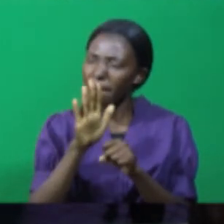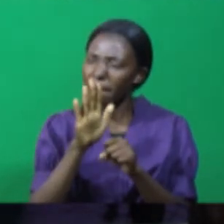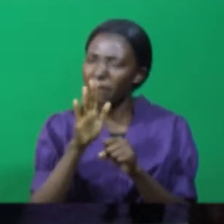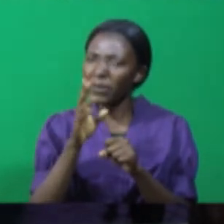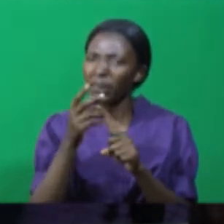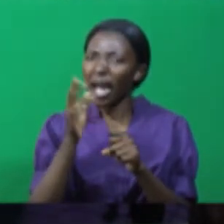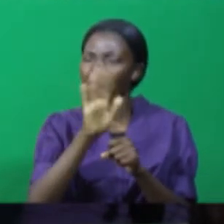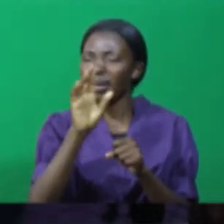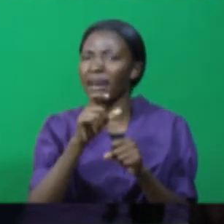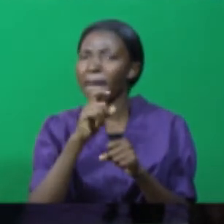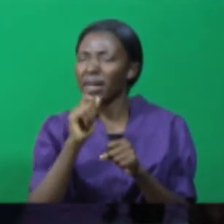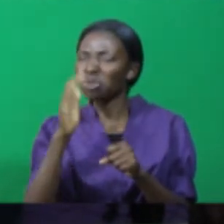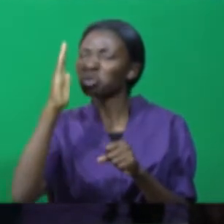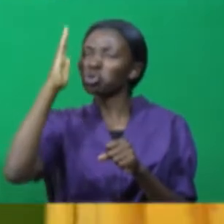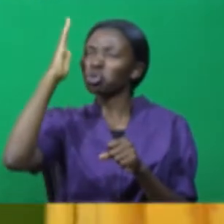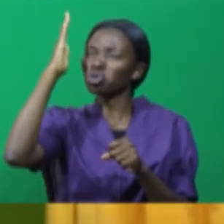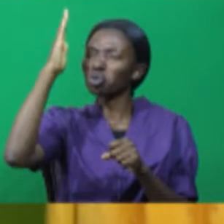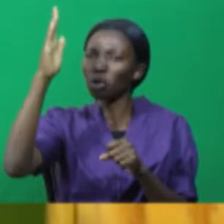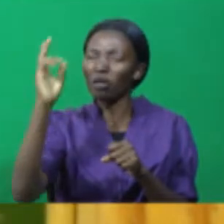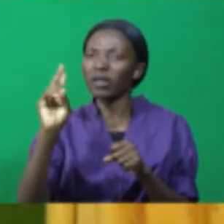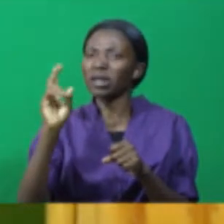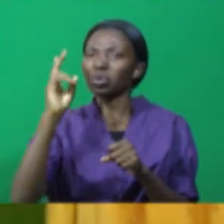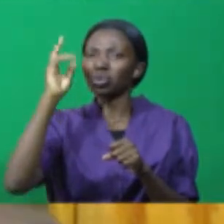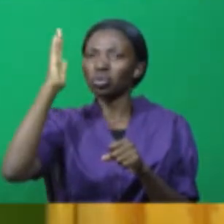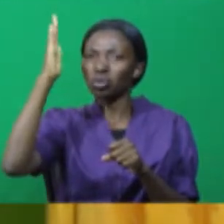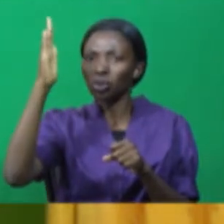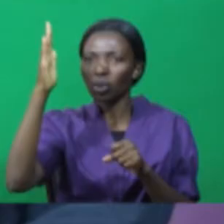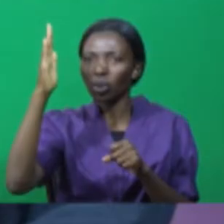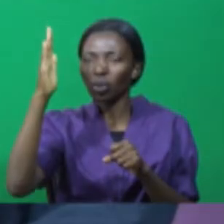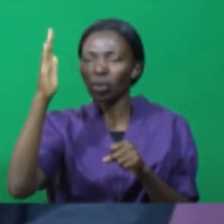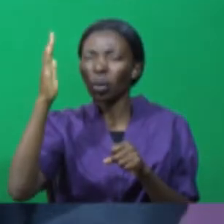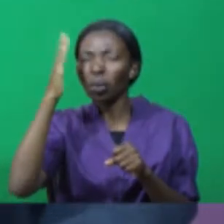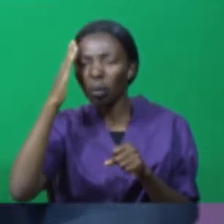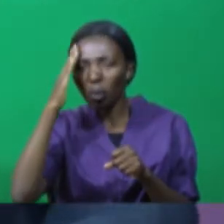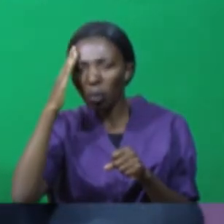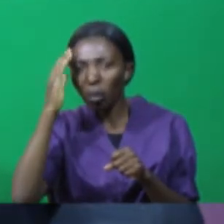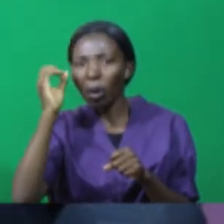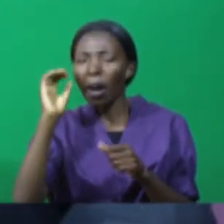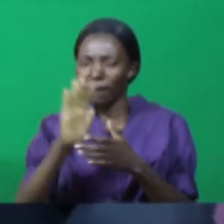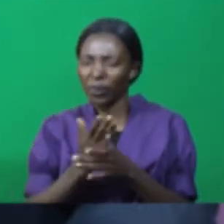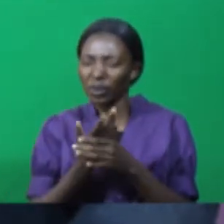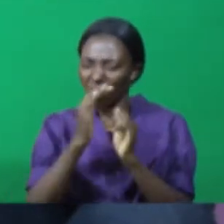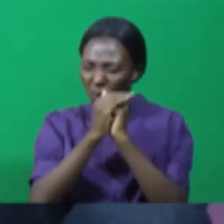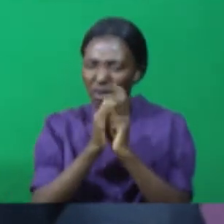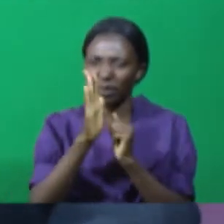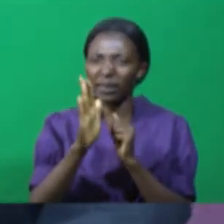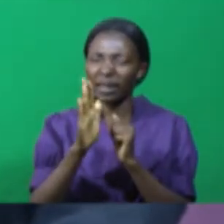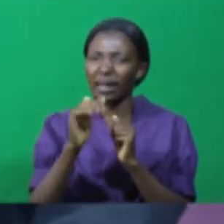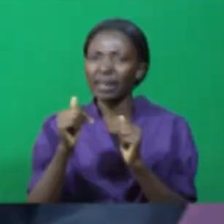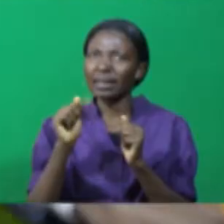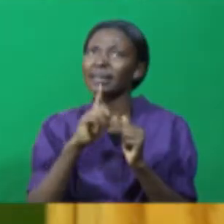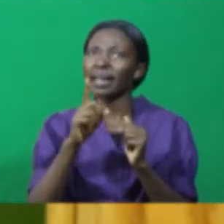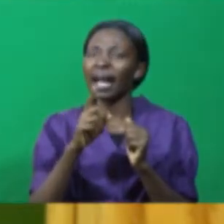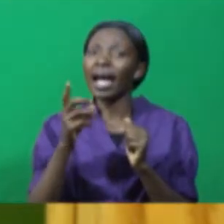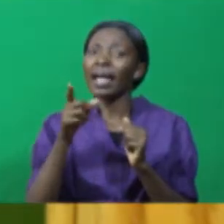akaita vamudenga u ndiani saka uya akabva akurumidza kuziva chirawe chacho semunhu anonamata ndobva ati